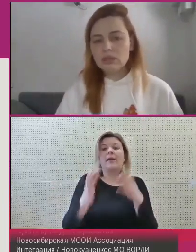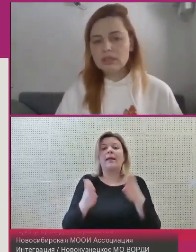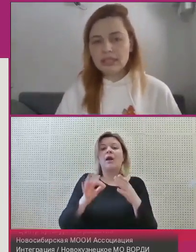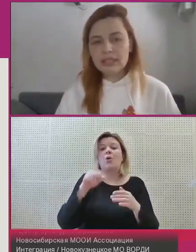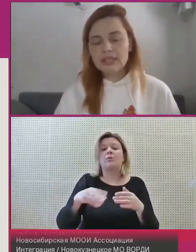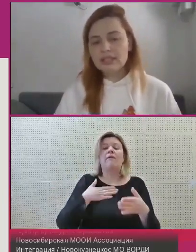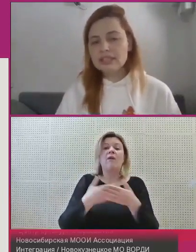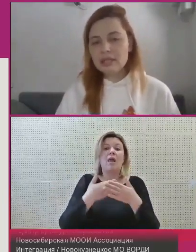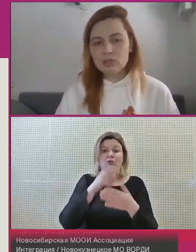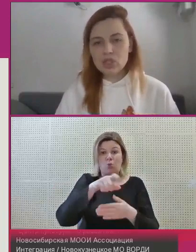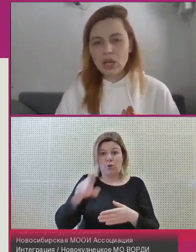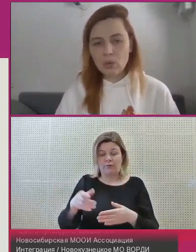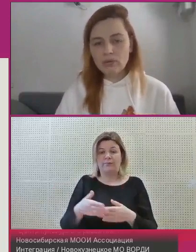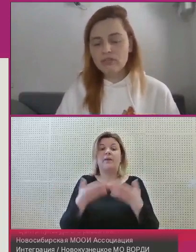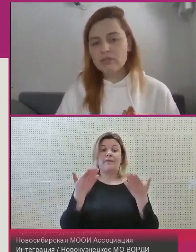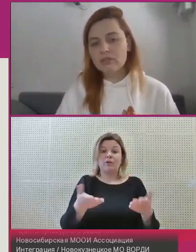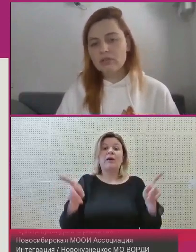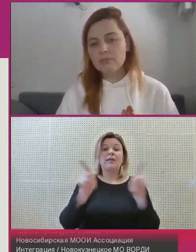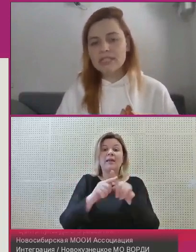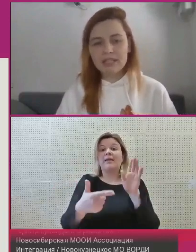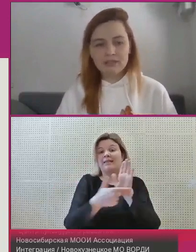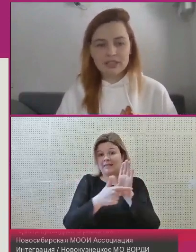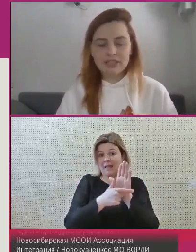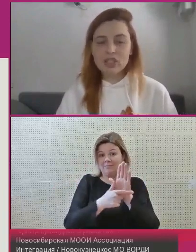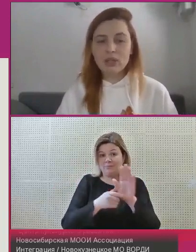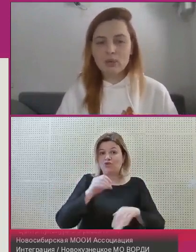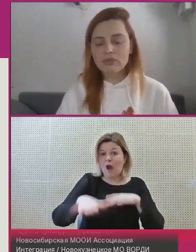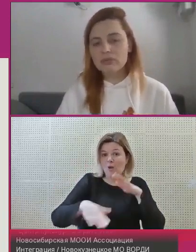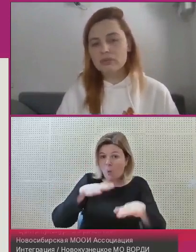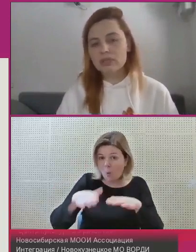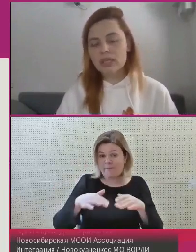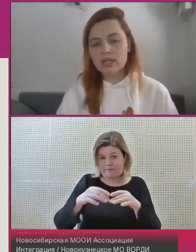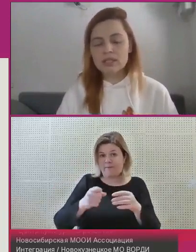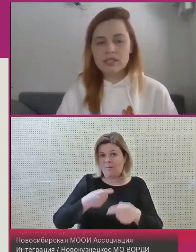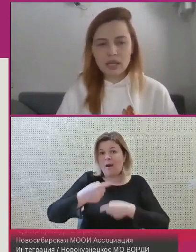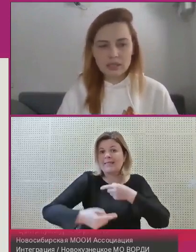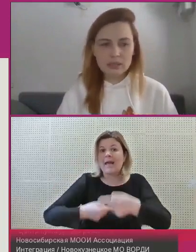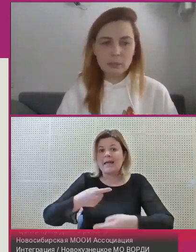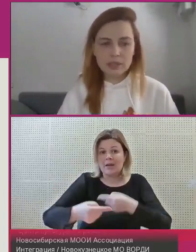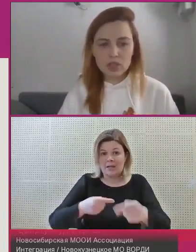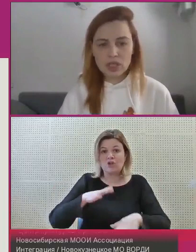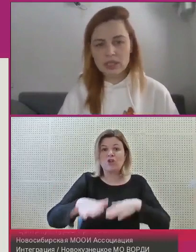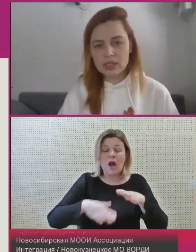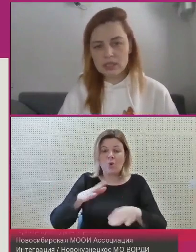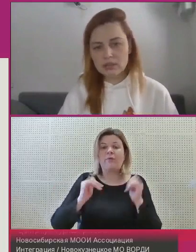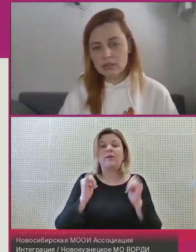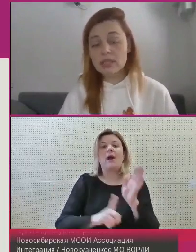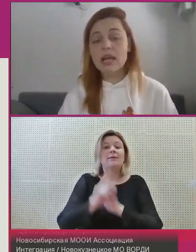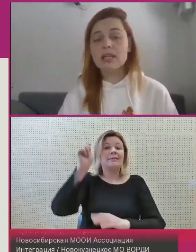Вот такие 7 шагов, последовательных шагов для старта либо